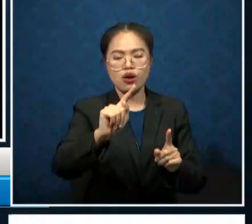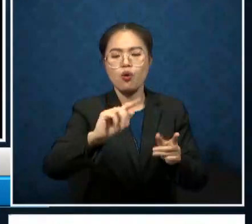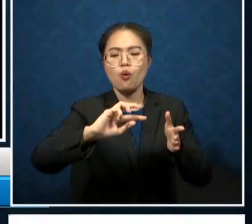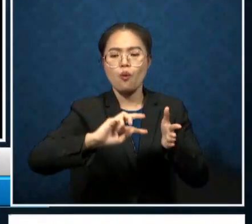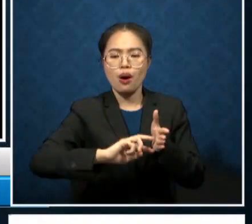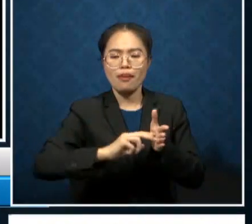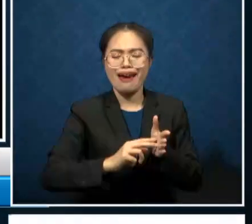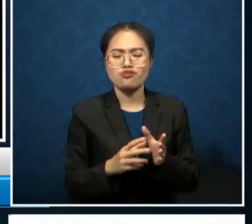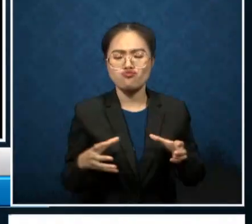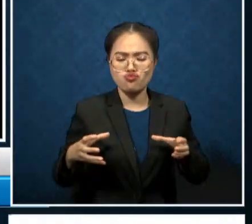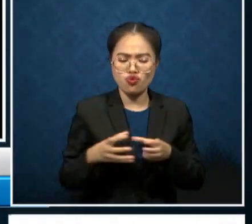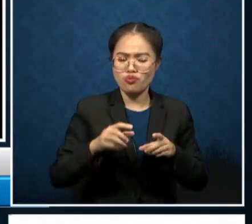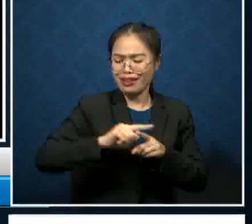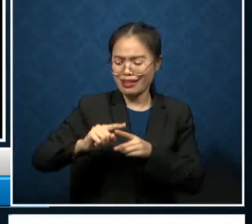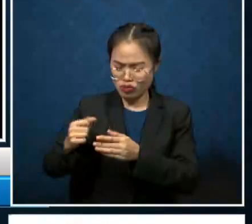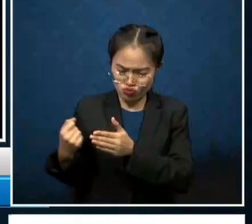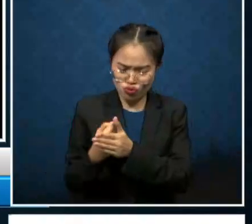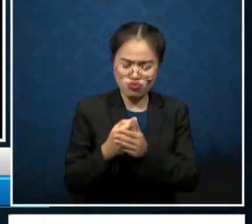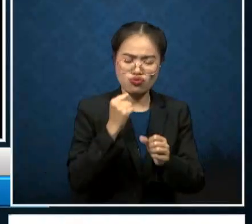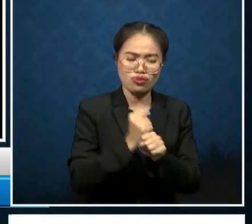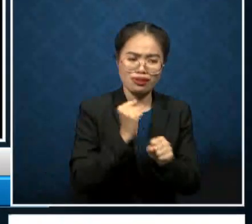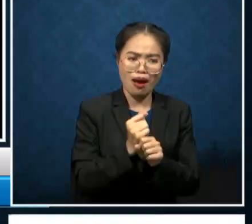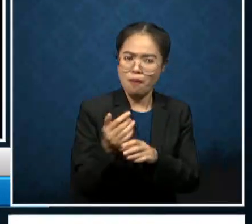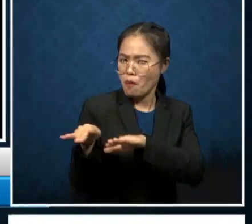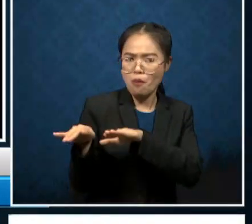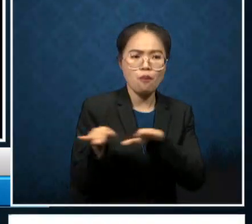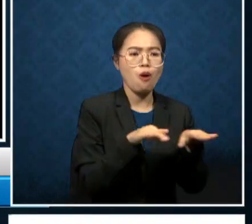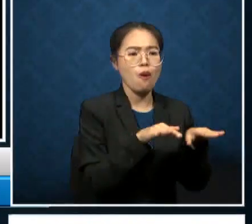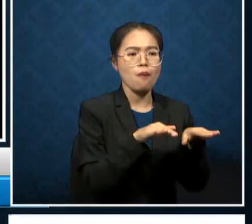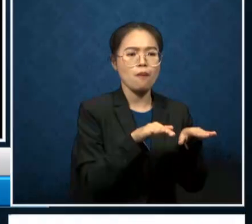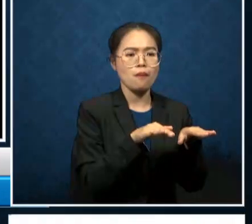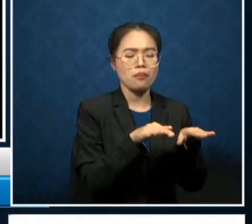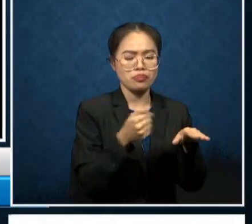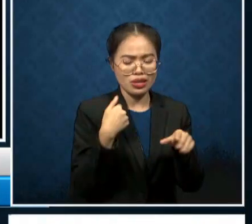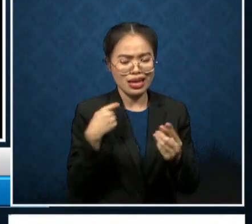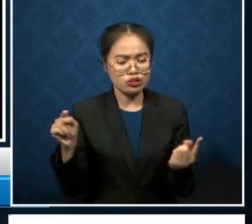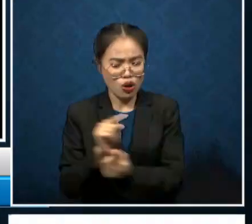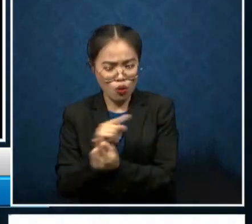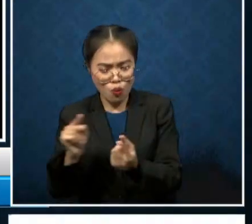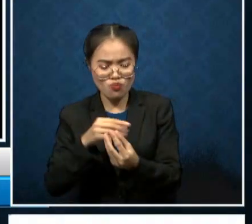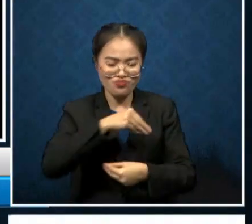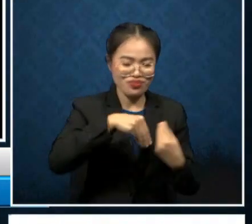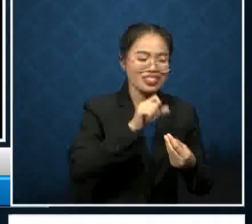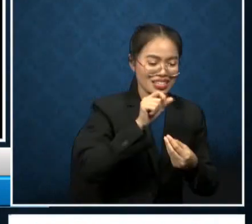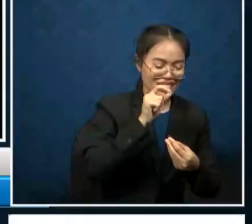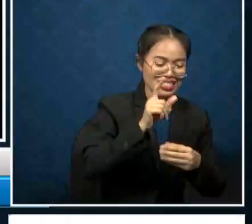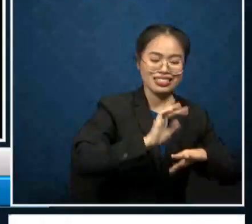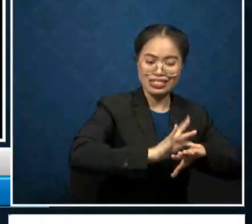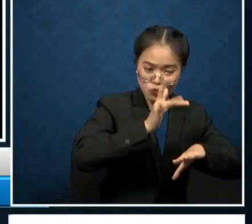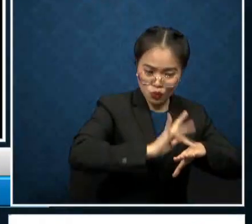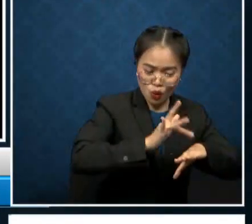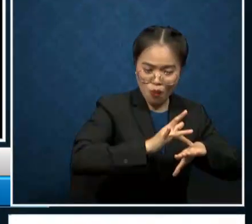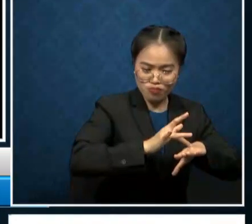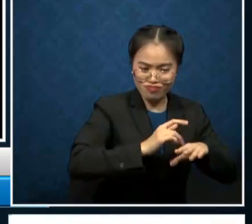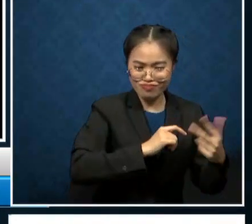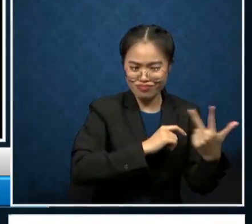ทุกมิติพร้อมๆกันอย่างที่ท่านบชาเสนอเกี้นะครับแปลงใหญ่มีทั้งมิติทั้งสังคมเศรษฐกิจและสิ่งแวดล้อมทั้ง 3มิติ